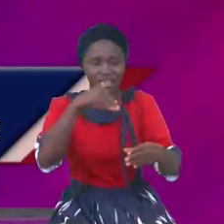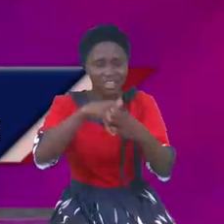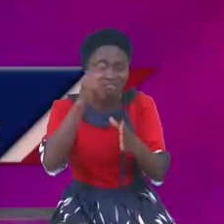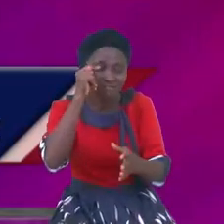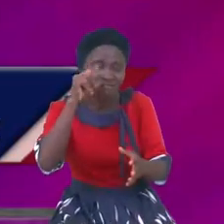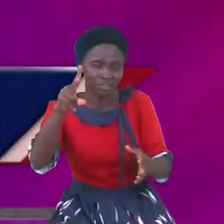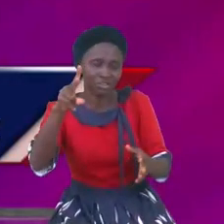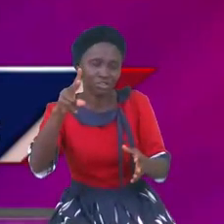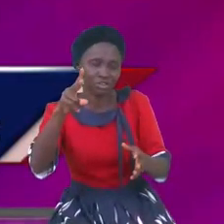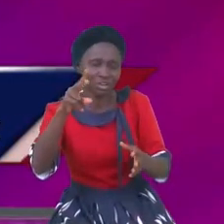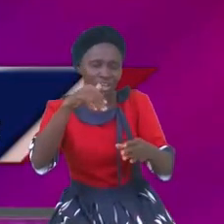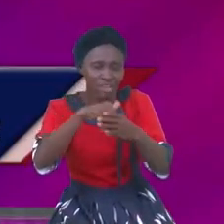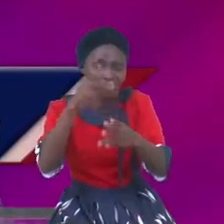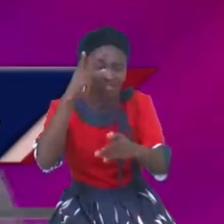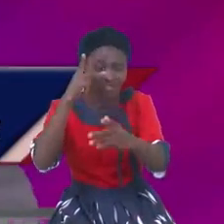Seigneur